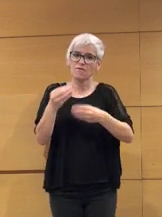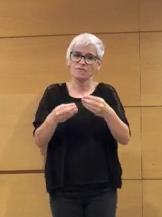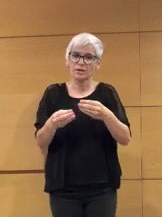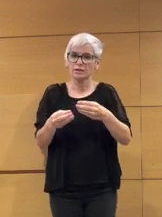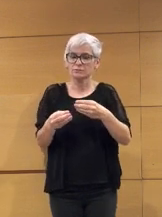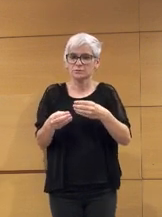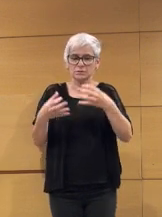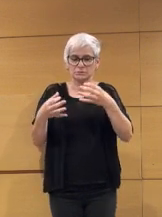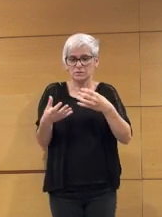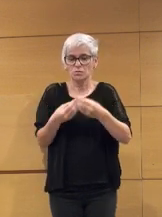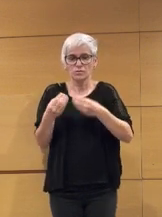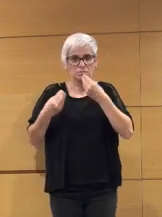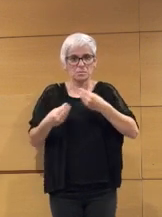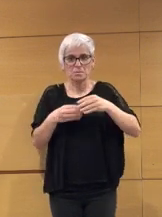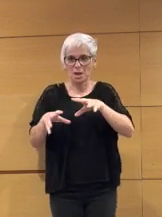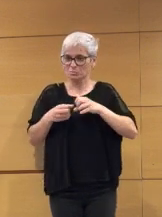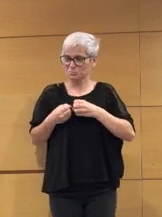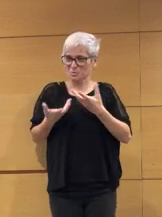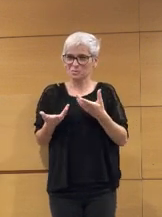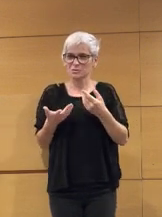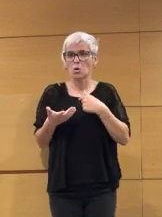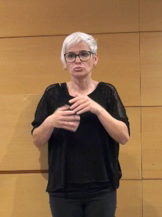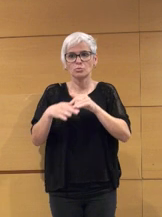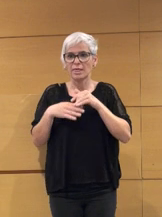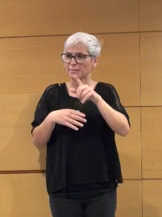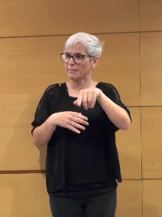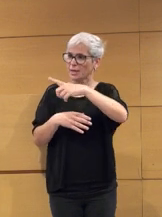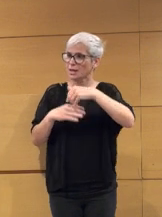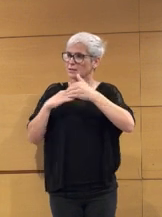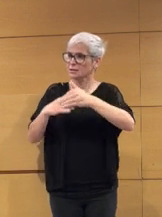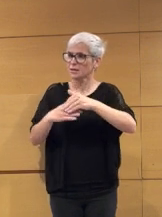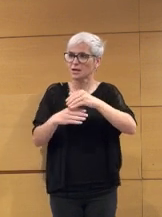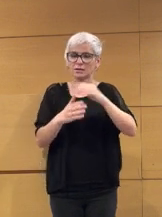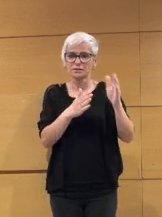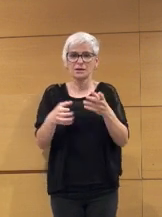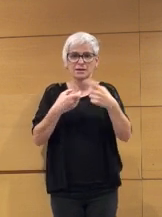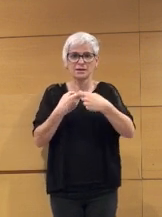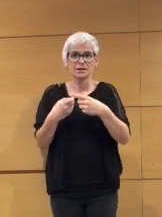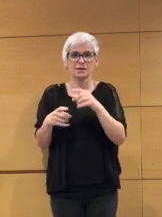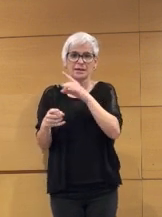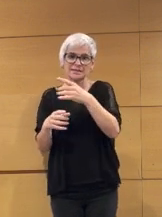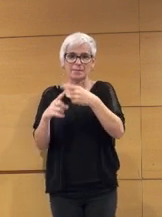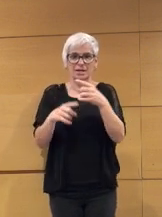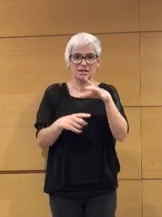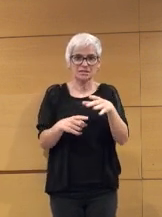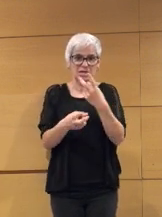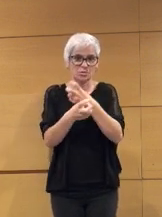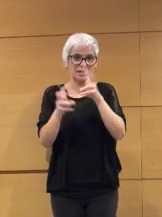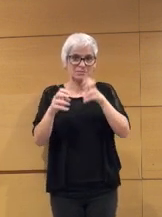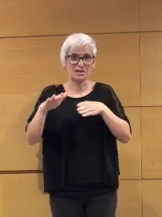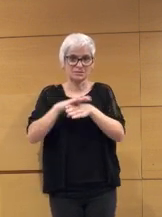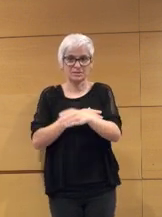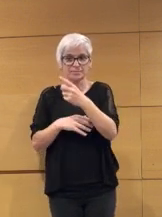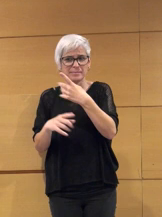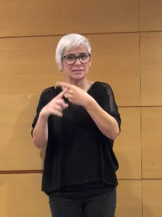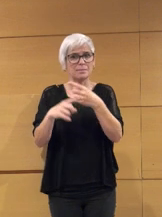vosaltres hi va assistir, si no us convidem perquè aviat farem la segona edició. Vam fer el 15x15 el novembre de l'accessibilitat. Vam